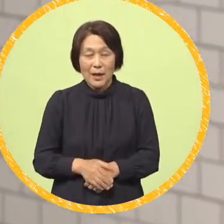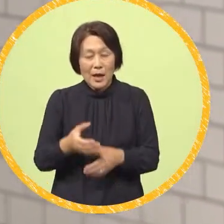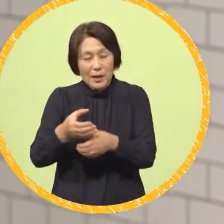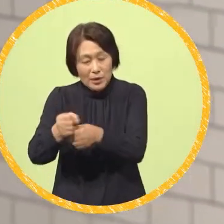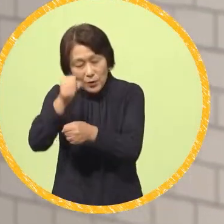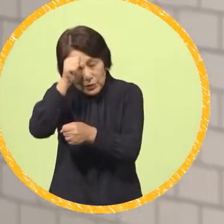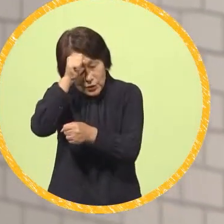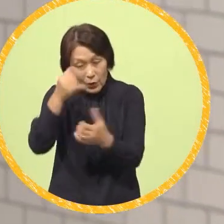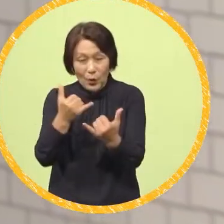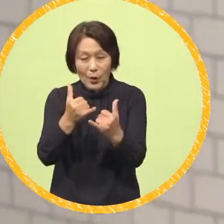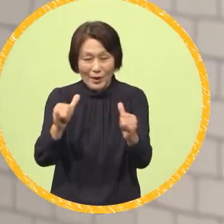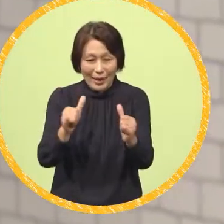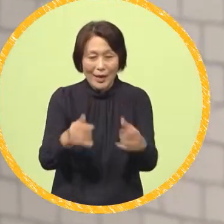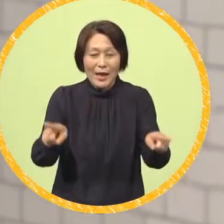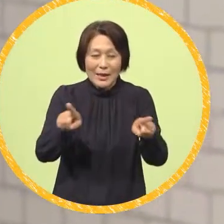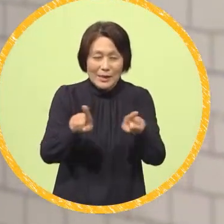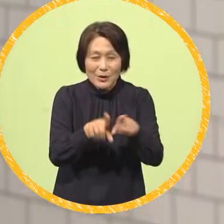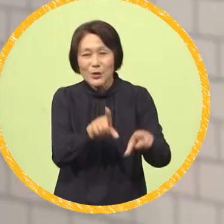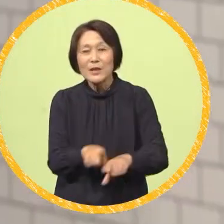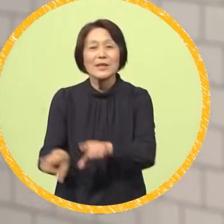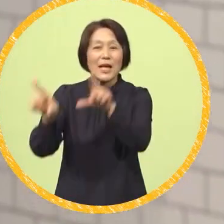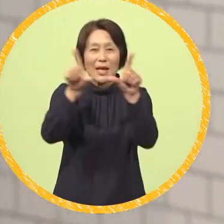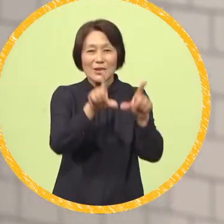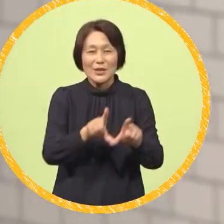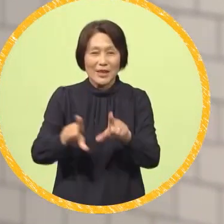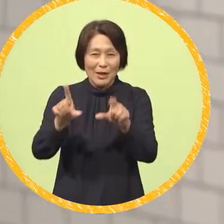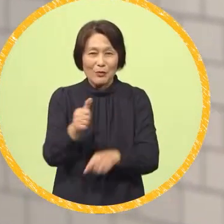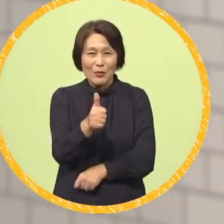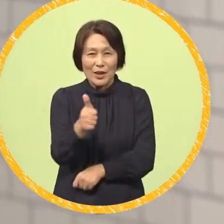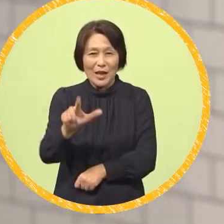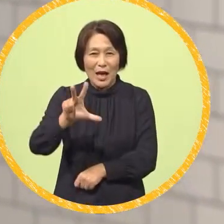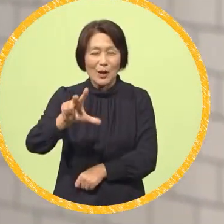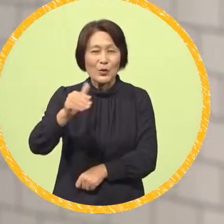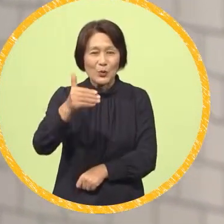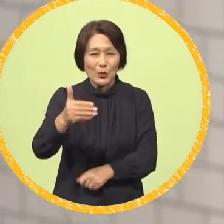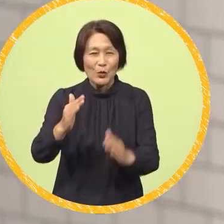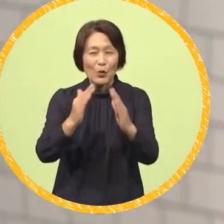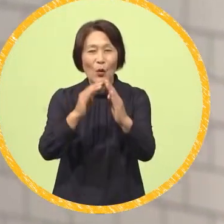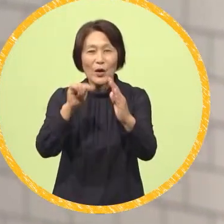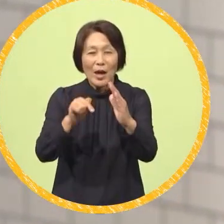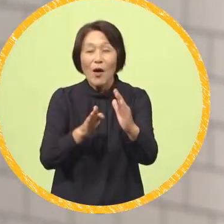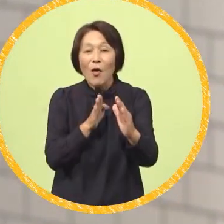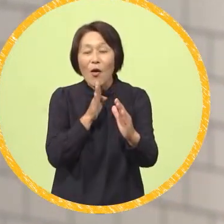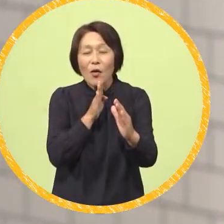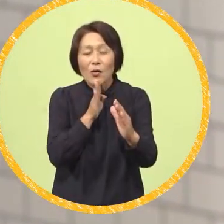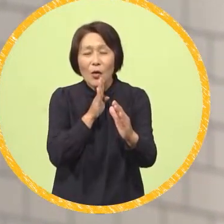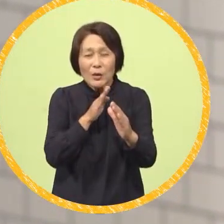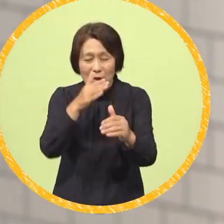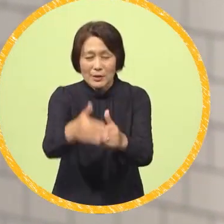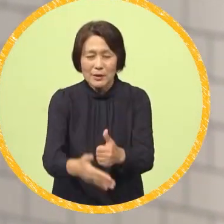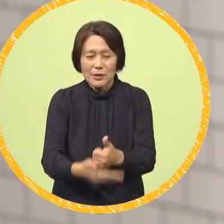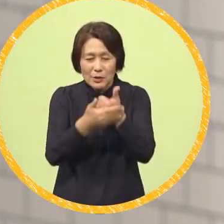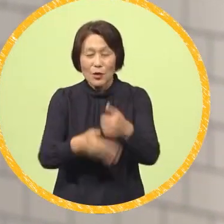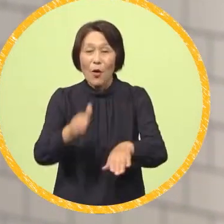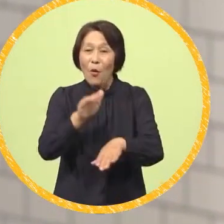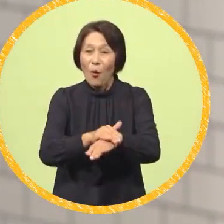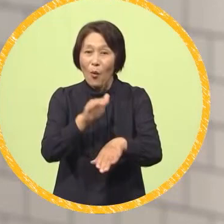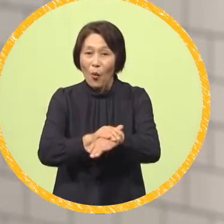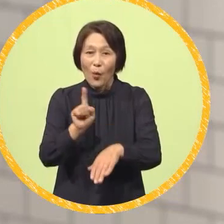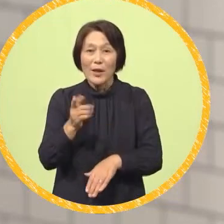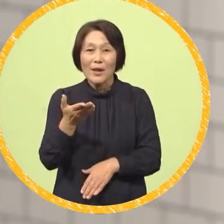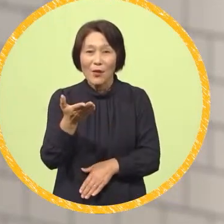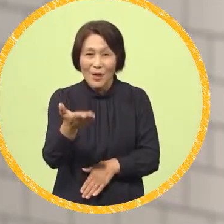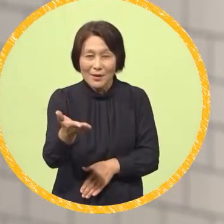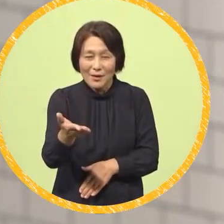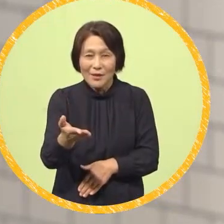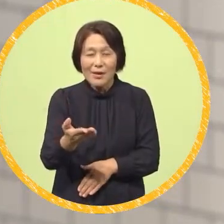症の方々同士で共同生活をするダルク、その依存症の方々を本当に救うために一体何が必要なのか